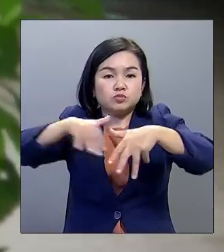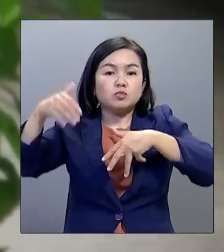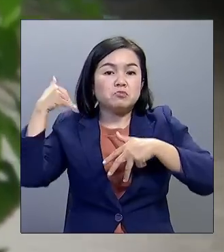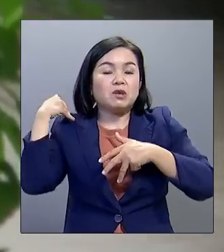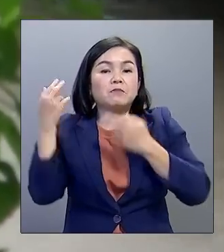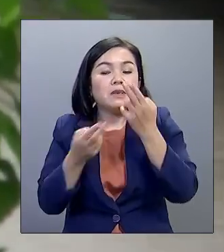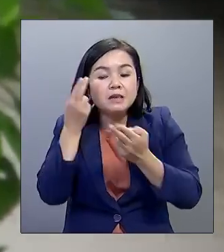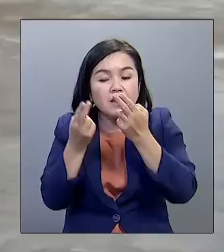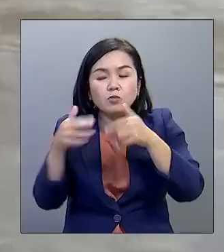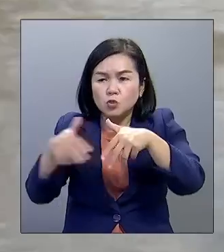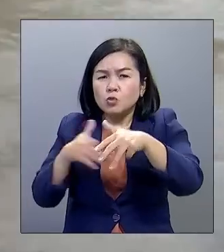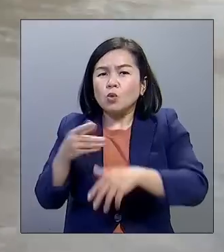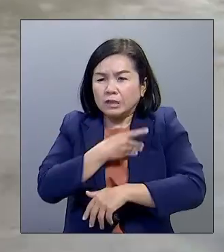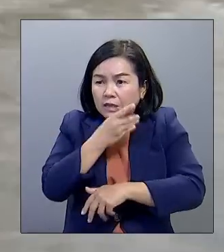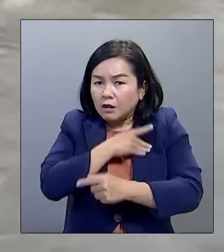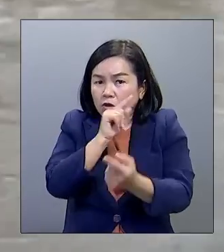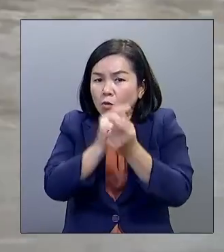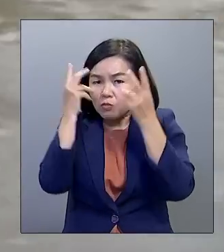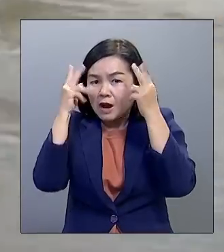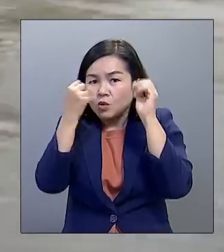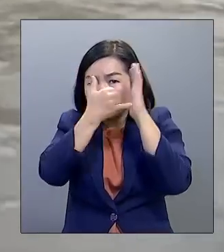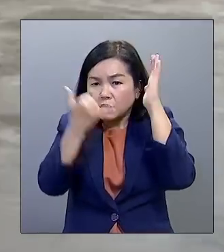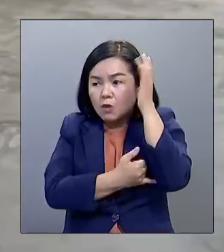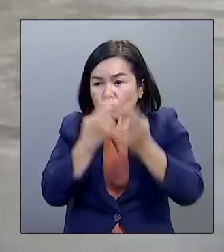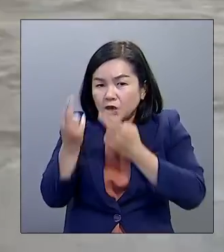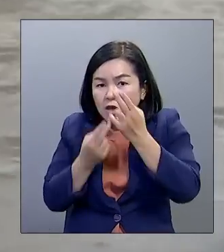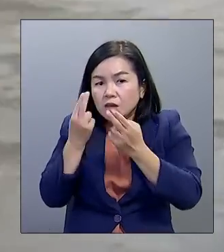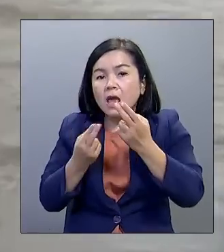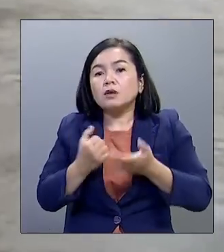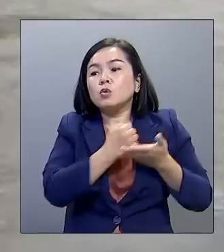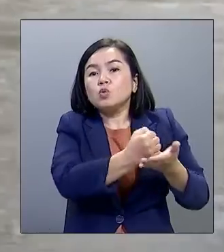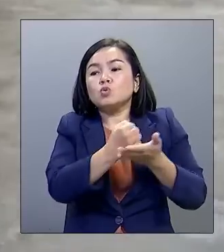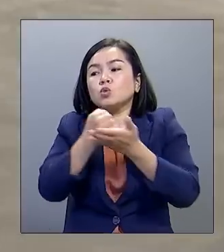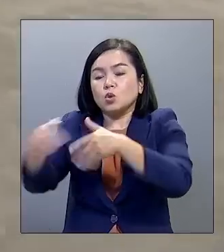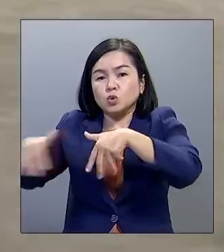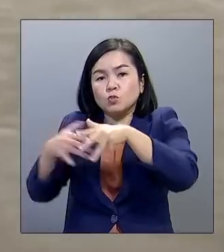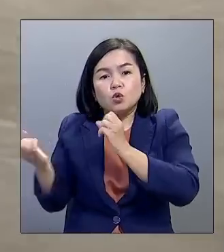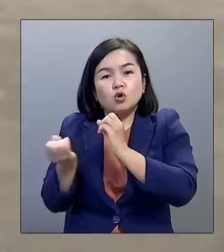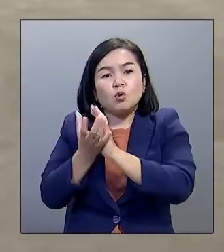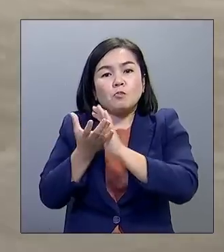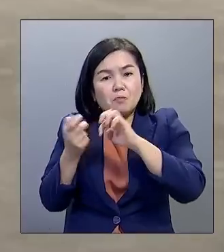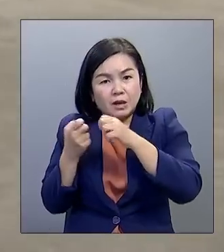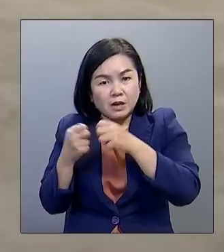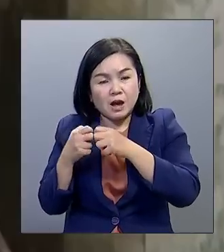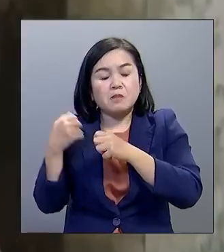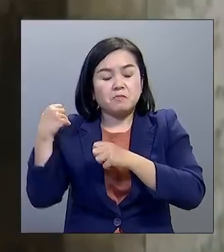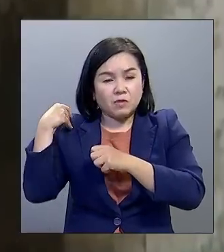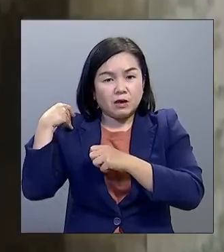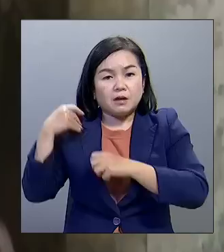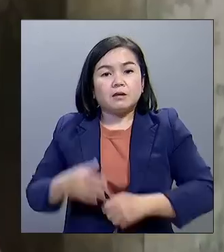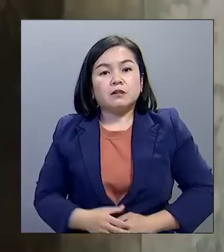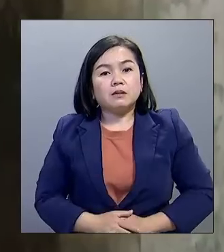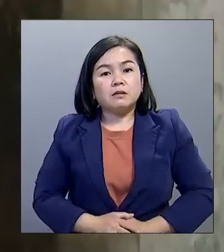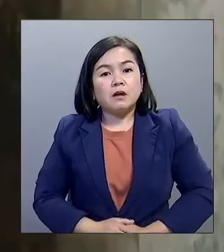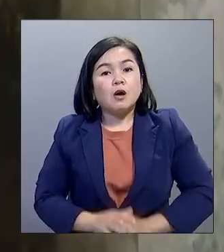านบอกว่าดีใจที่นายกลงพื้นที่ค่ะแล้วก็อยากให้ความช่วยเหลือนั้นทั่วถึงสำหรับคนที่เดือดร้อนจริงๆค่ะ ไม่ให้คน